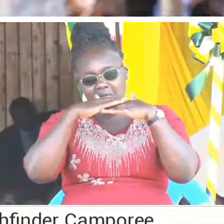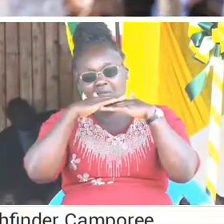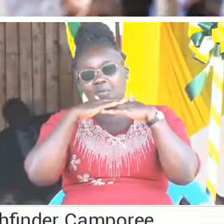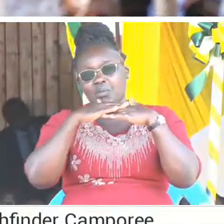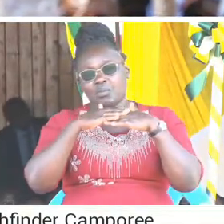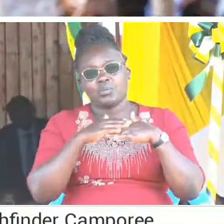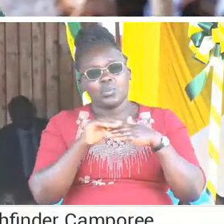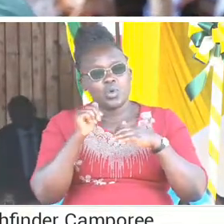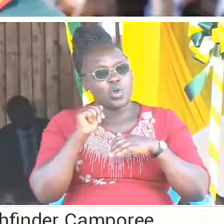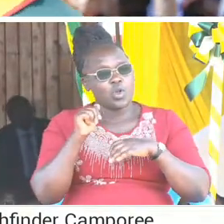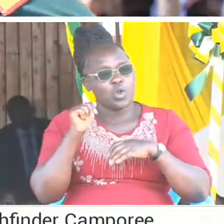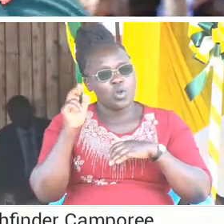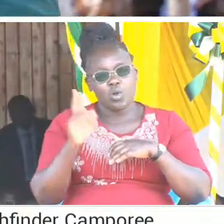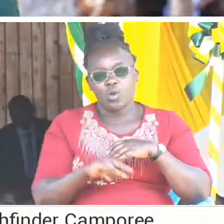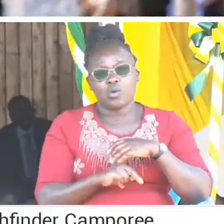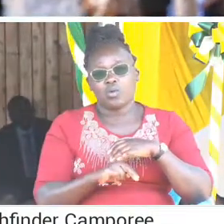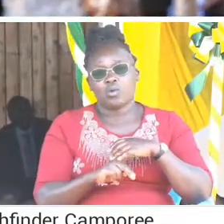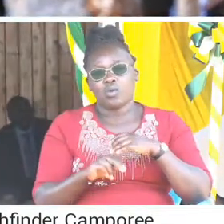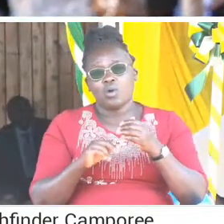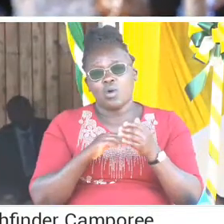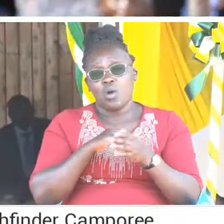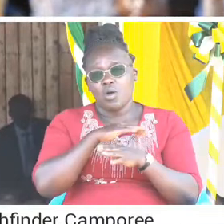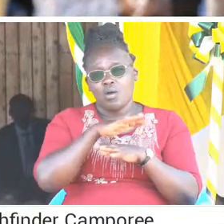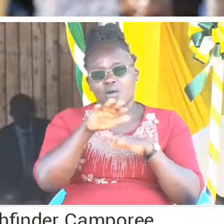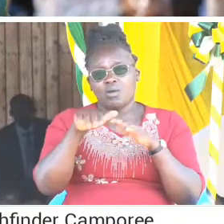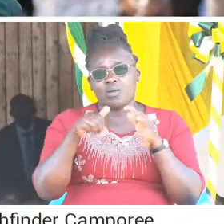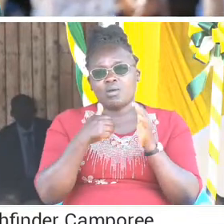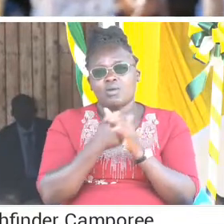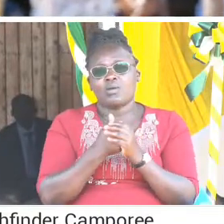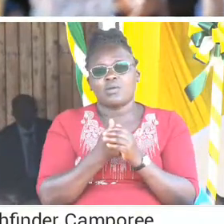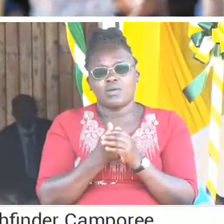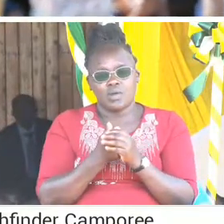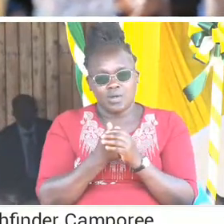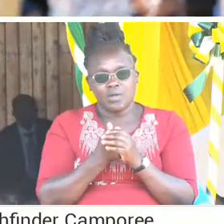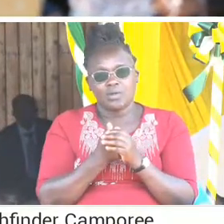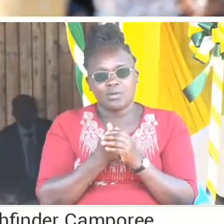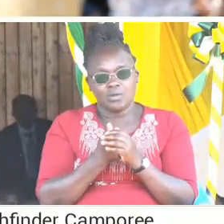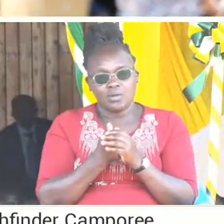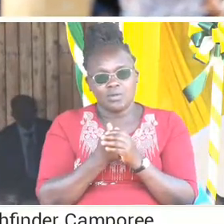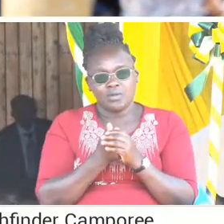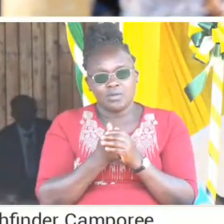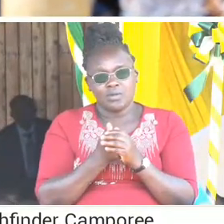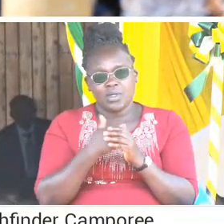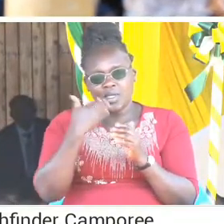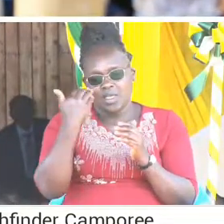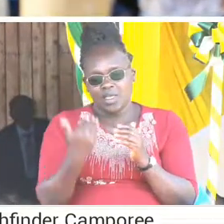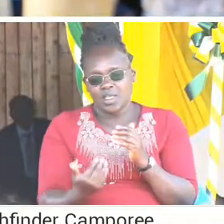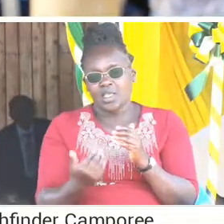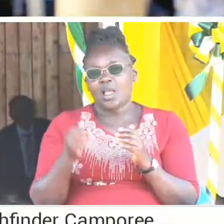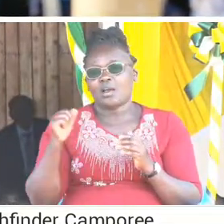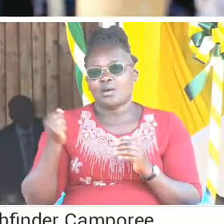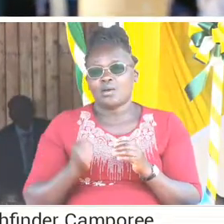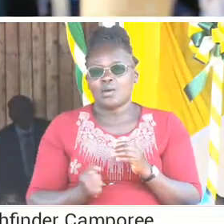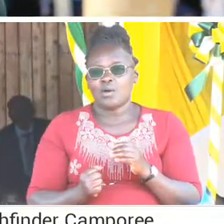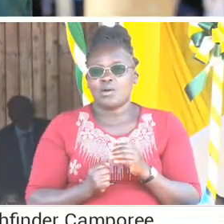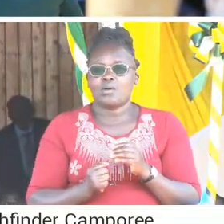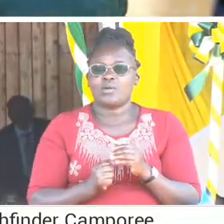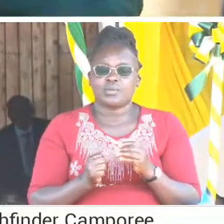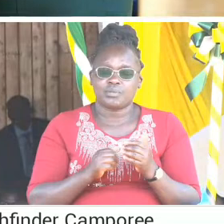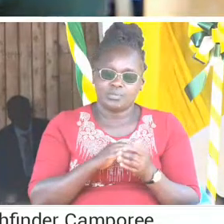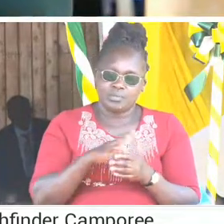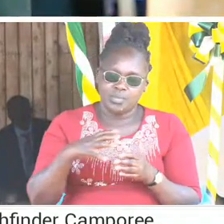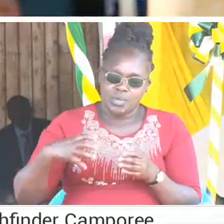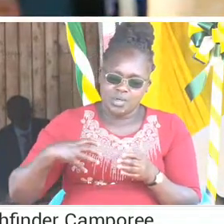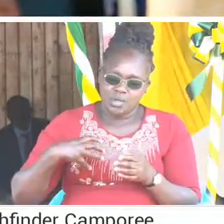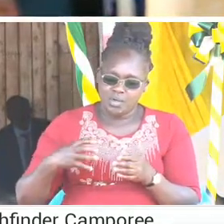hapa, mdogo au mkubwa, kijana au mzee, msomi au wa kawaida, tajiri